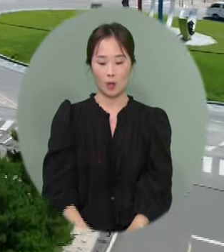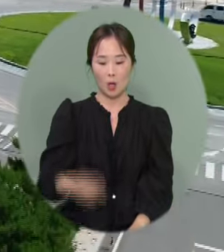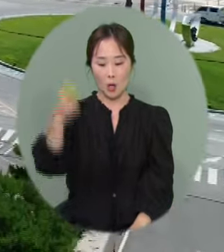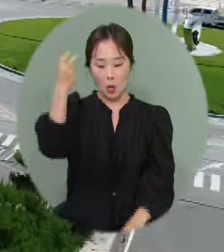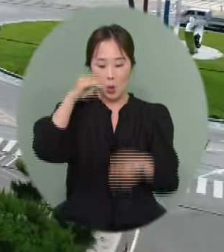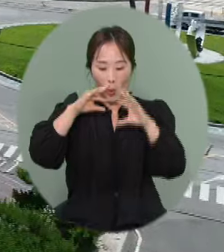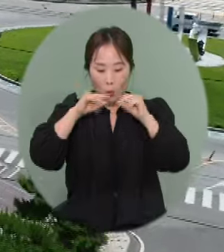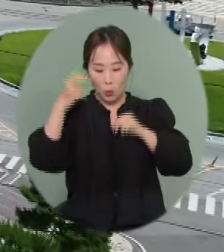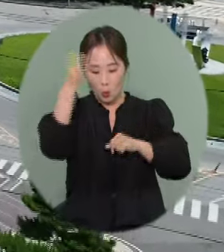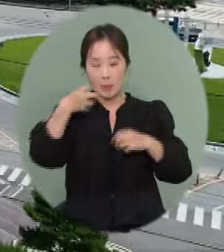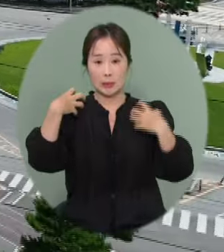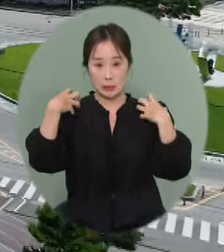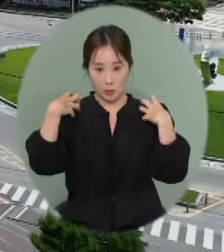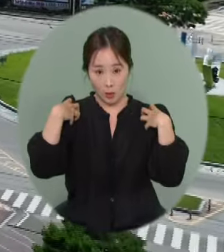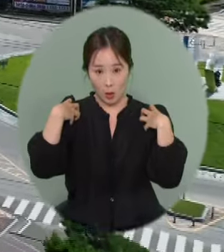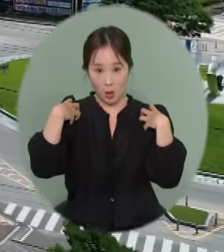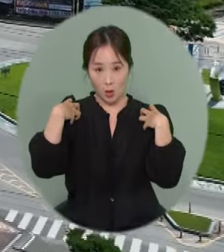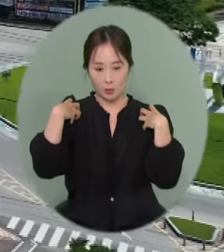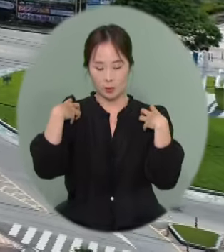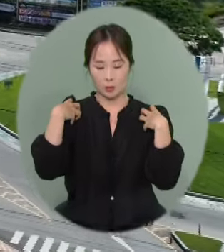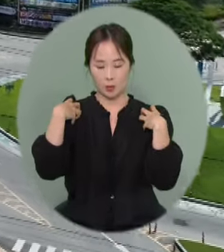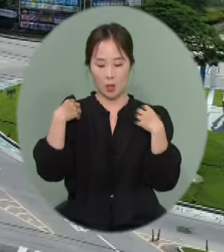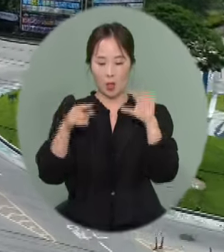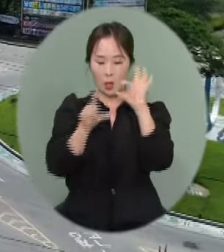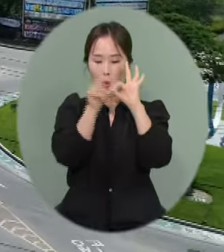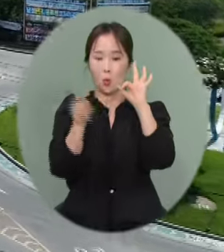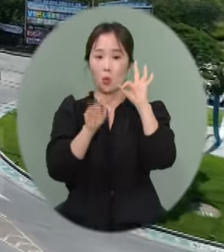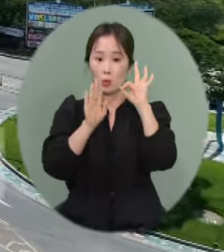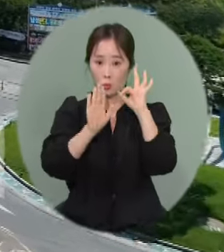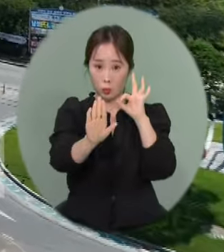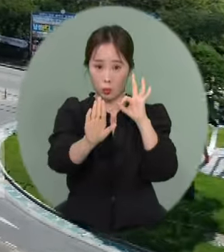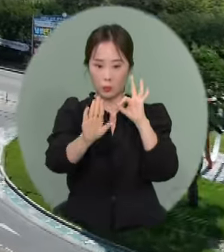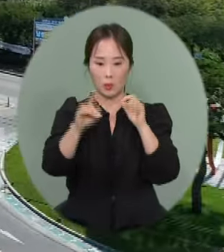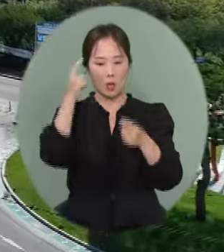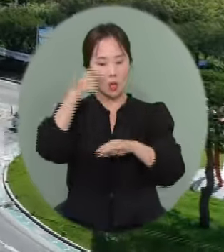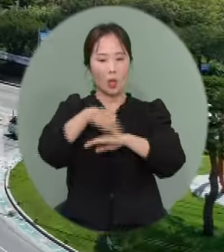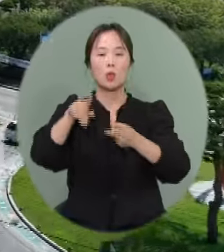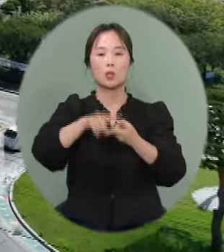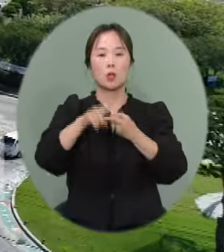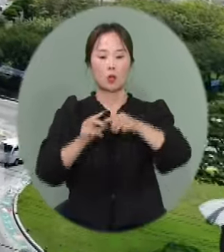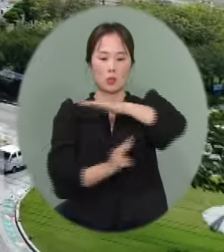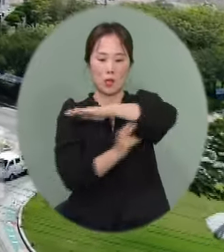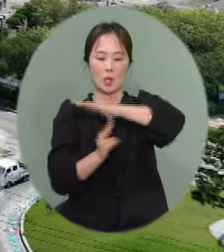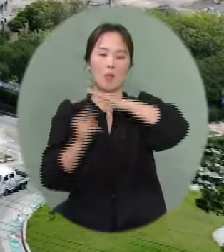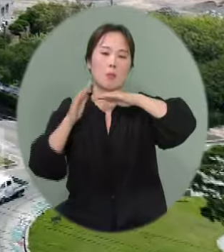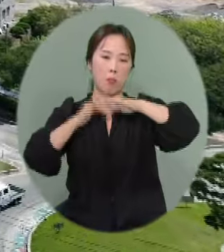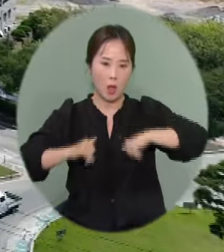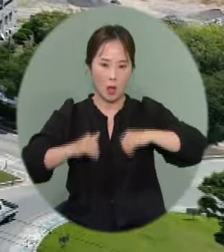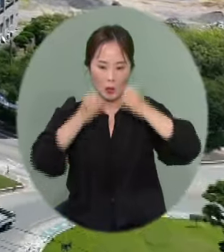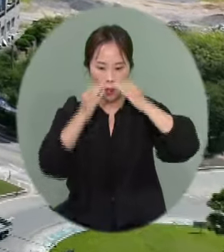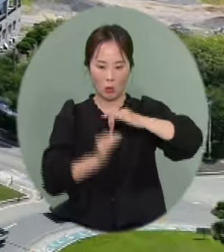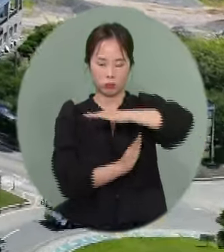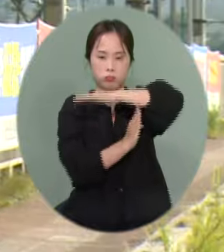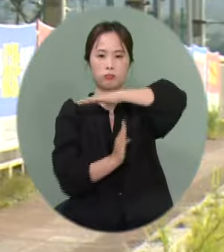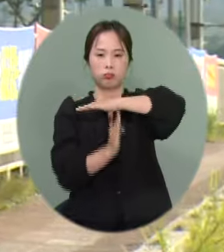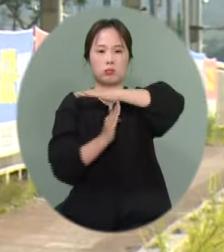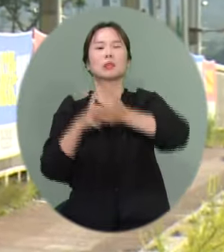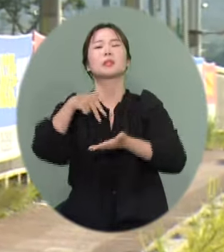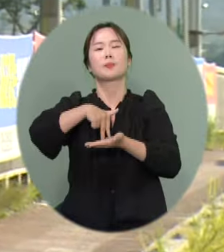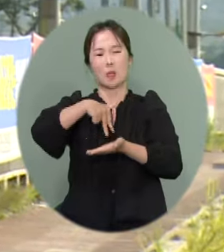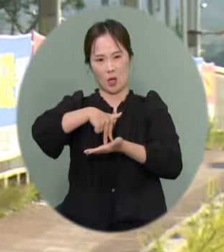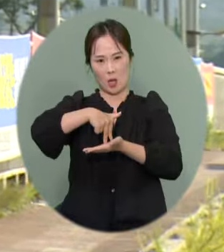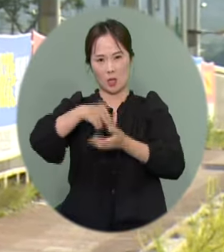국토관리청은 실시 설계 용역이 끝나는 올해 10월 이후 예정대로 다리 철거와 새 다리 건설에 나선다는